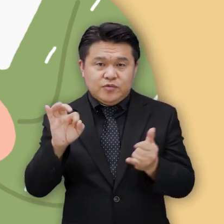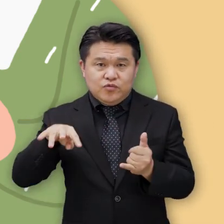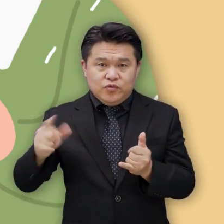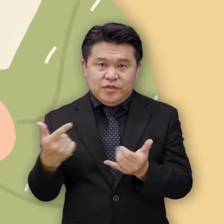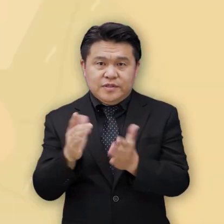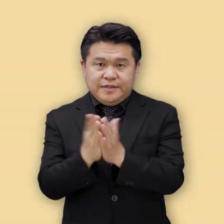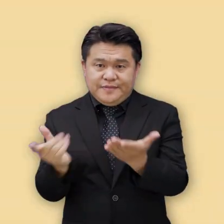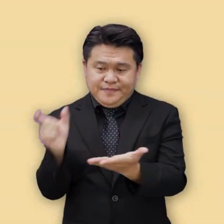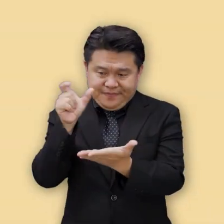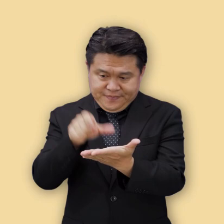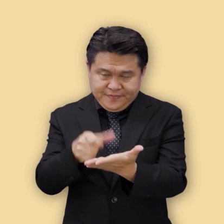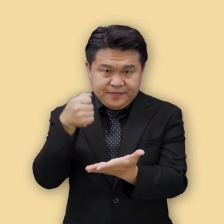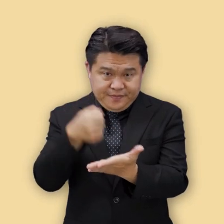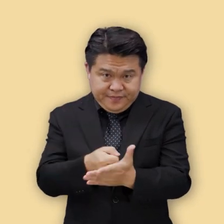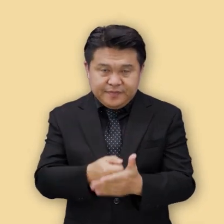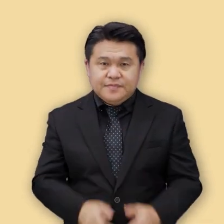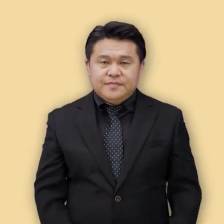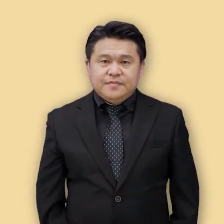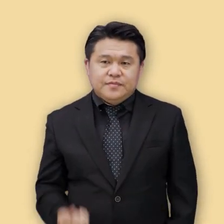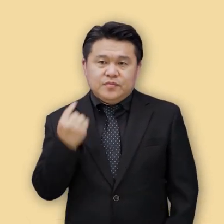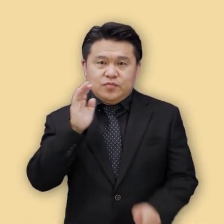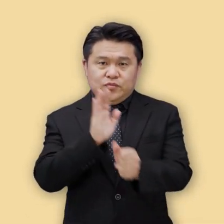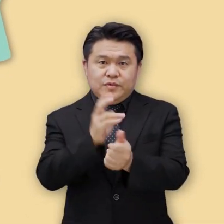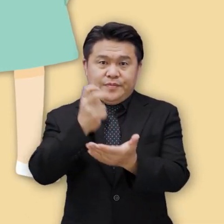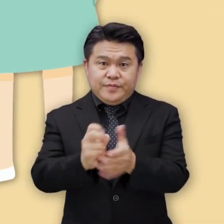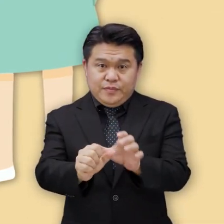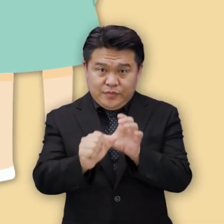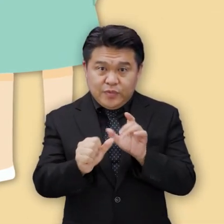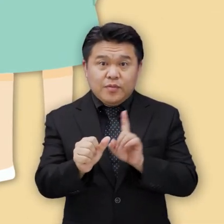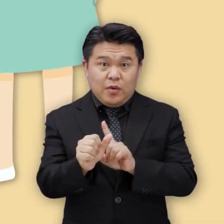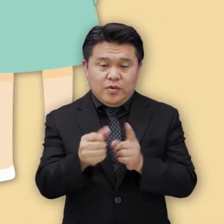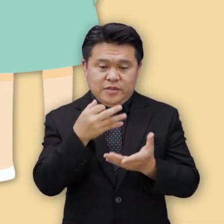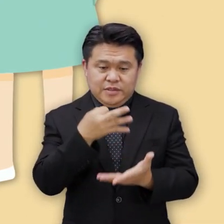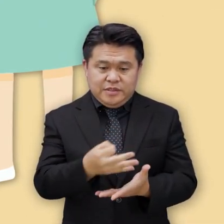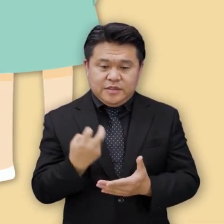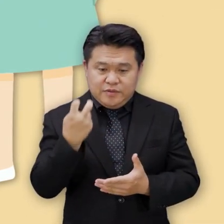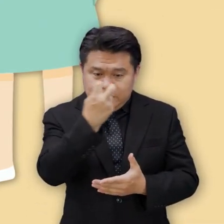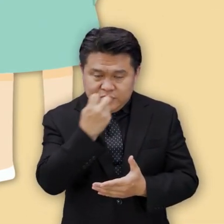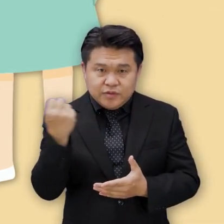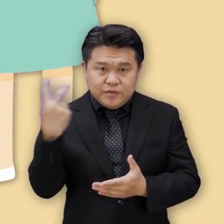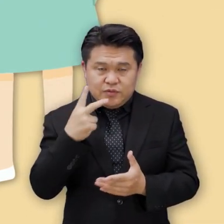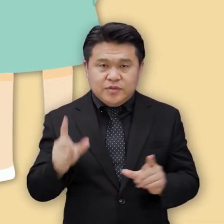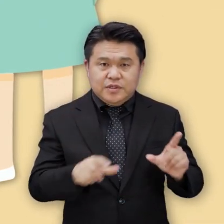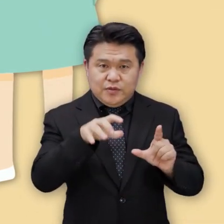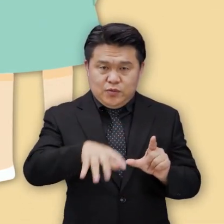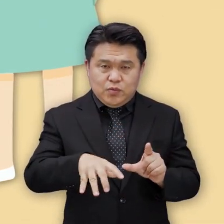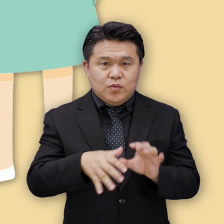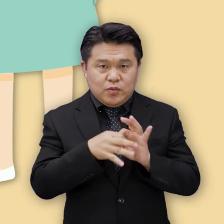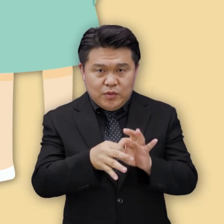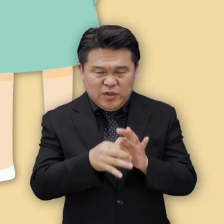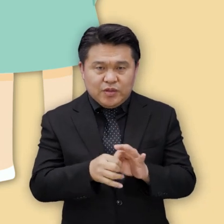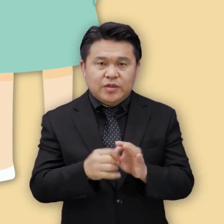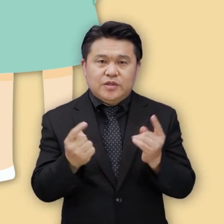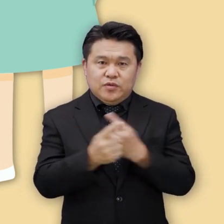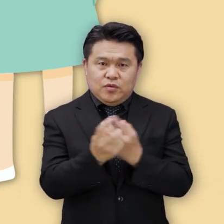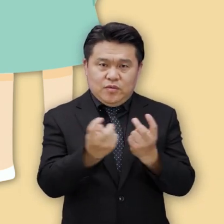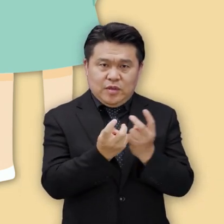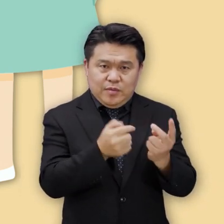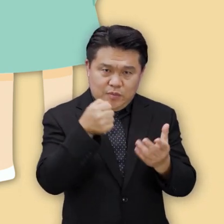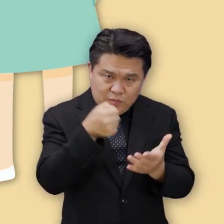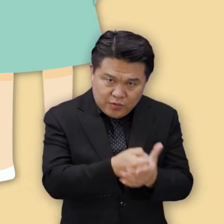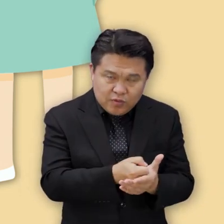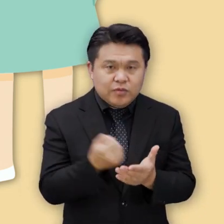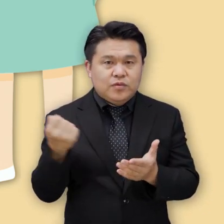놓았습니다. 이와 같이 후견제도를 활용하면 재산관리뿐만 아니라 거주지를 선택하거나 치료 방법을